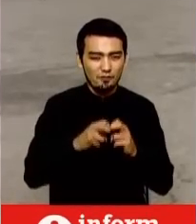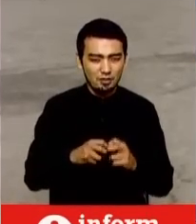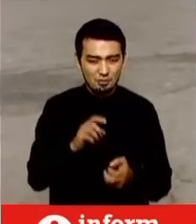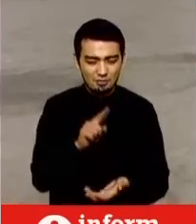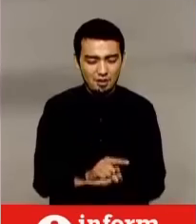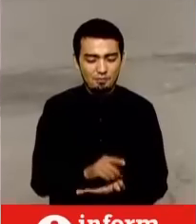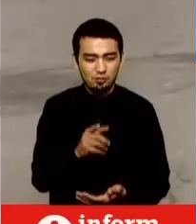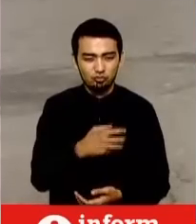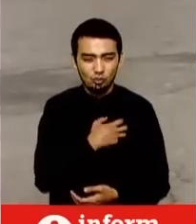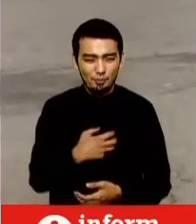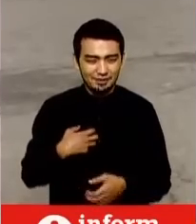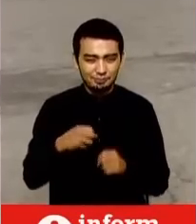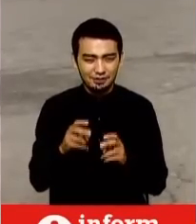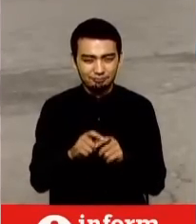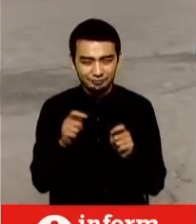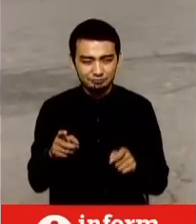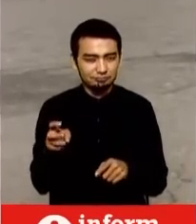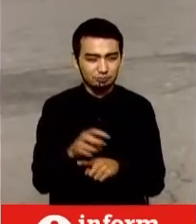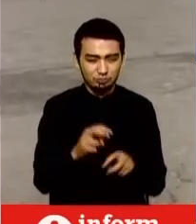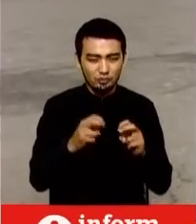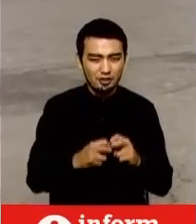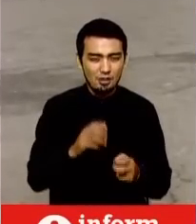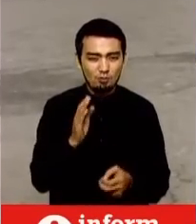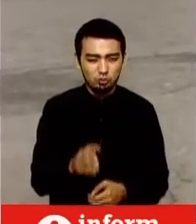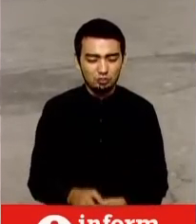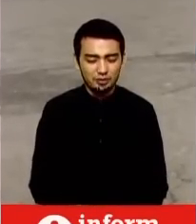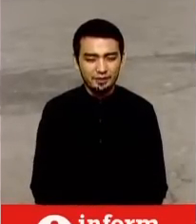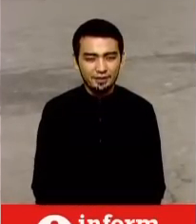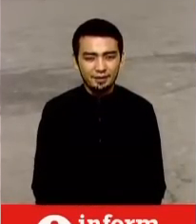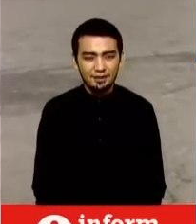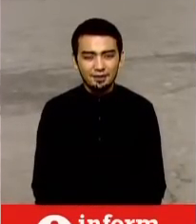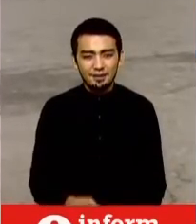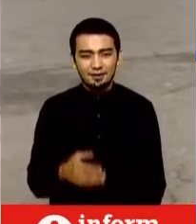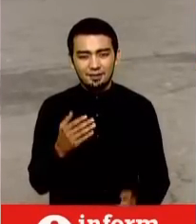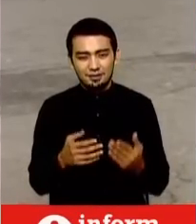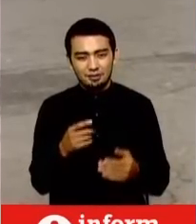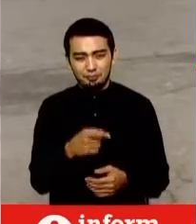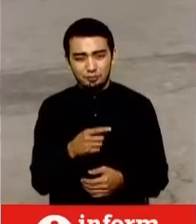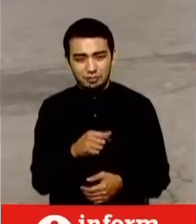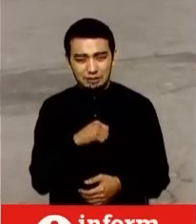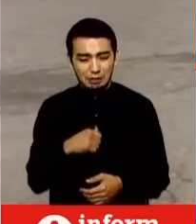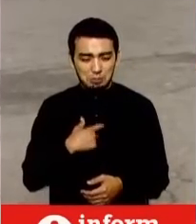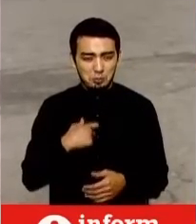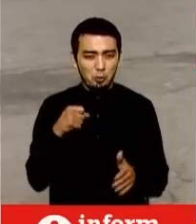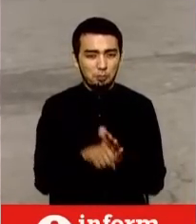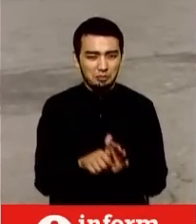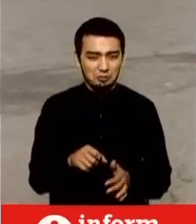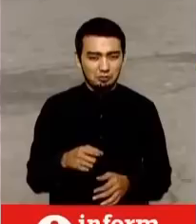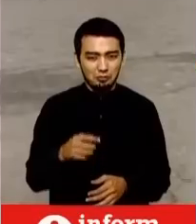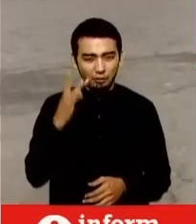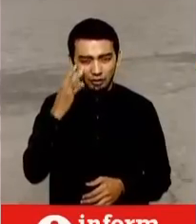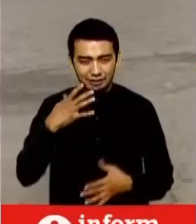жүргізіледі. Егер де енді ол шөп жер соқпаса шөптің басы қимылдамайды. Яғни